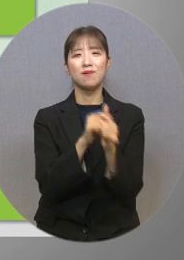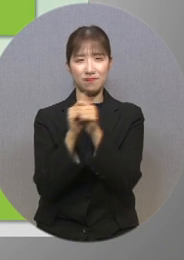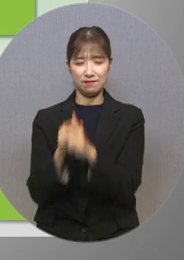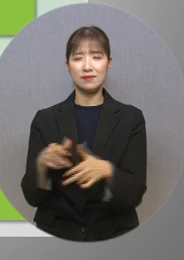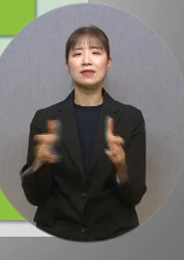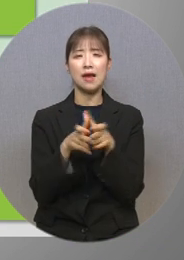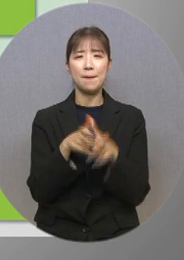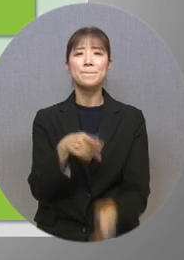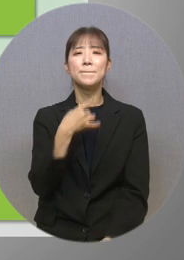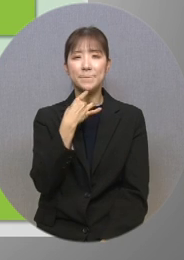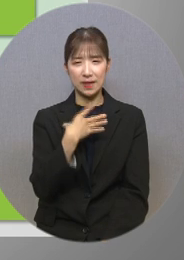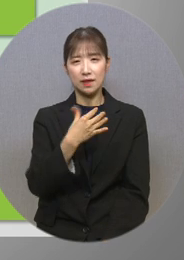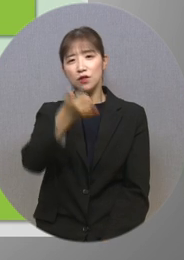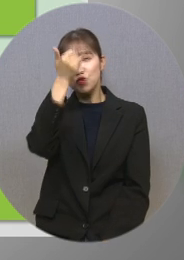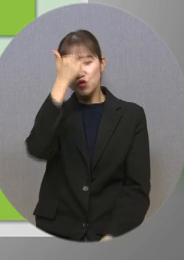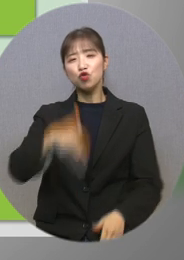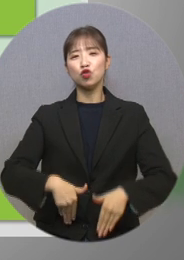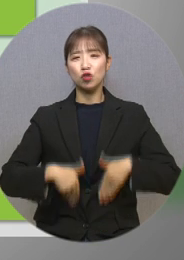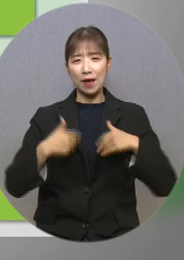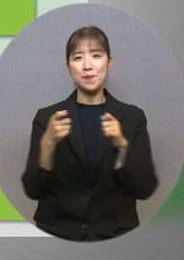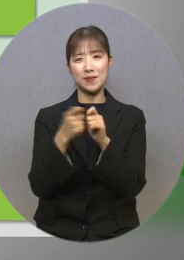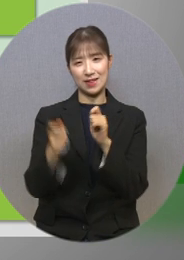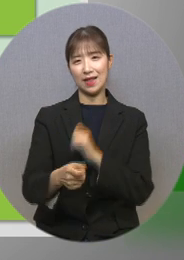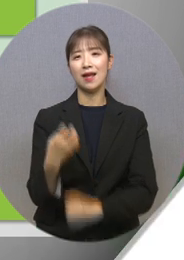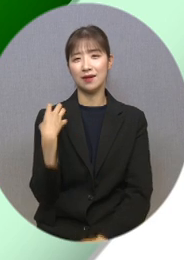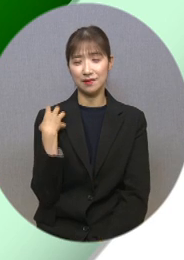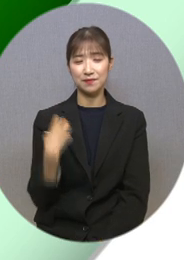채용하며 담당지사는 충남지사입니다.